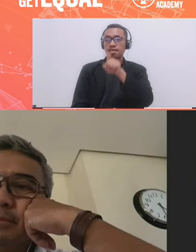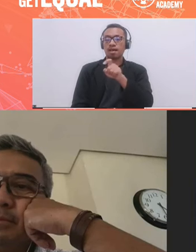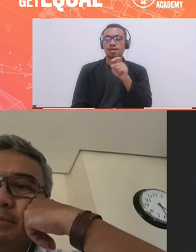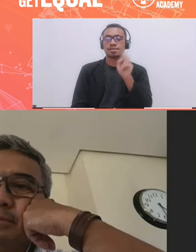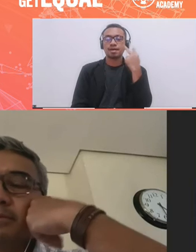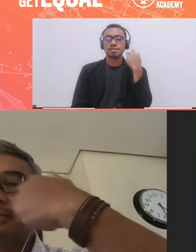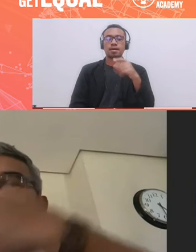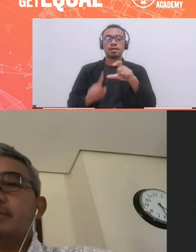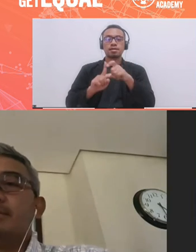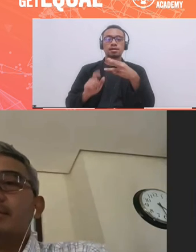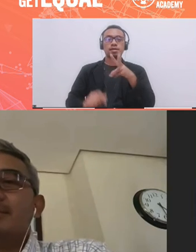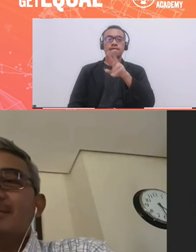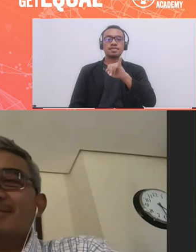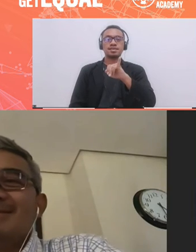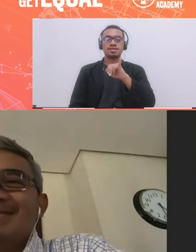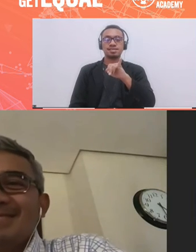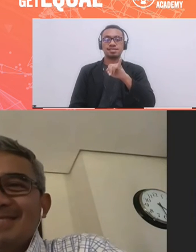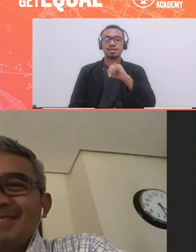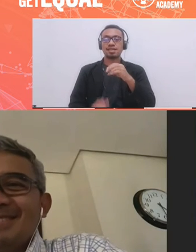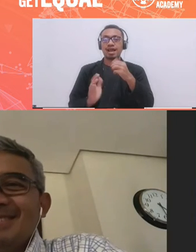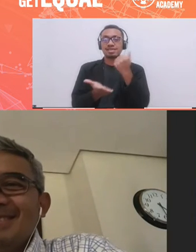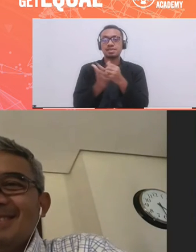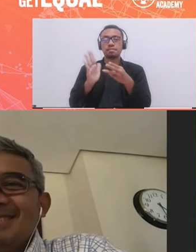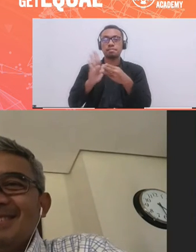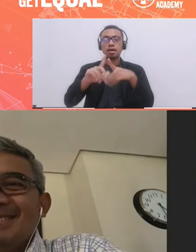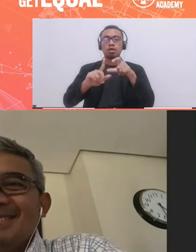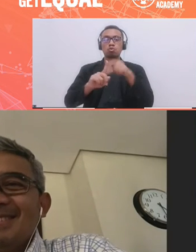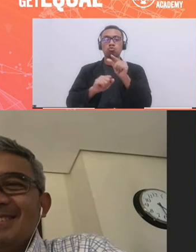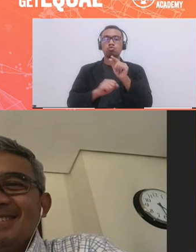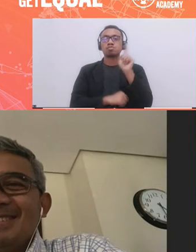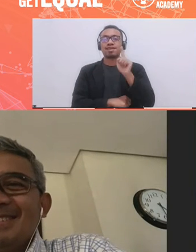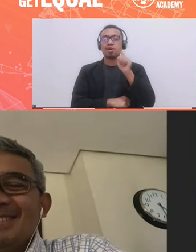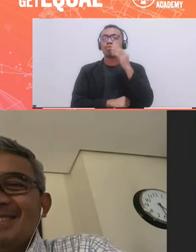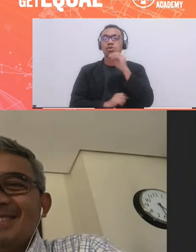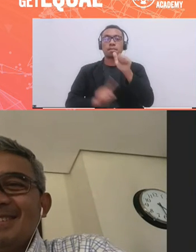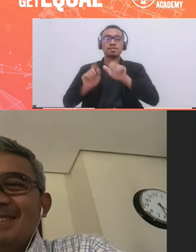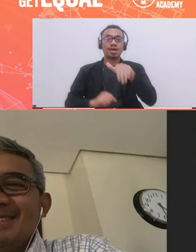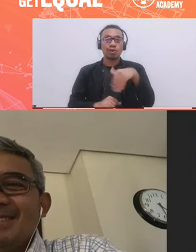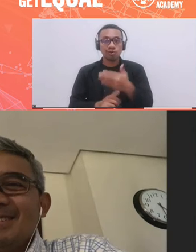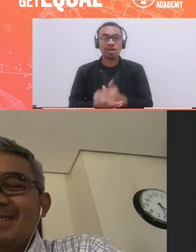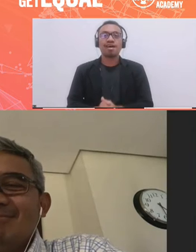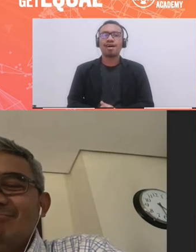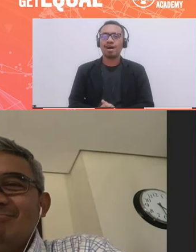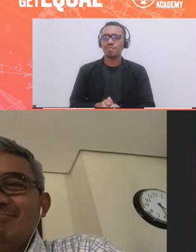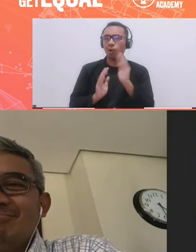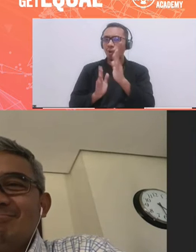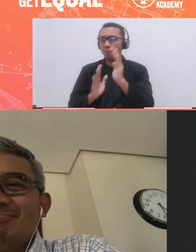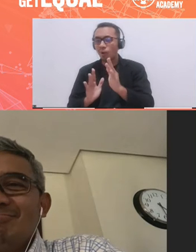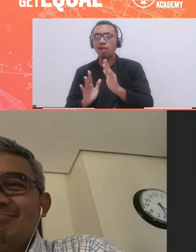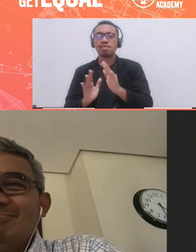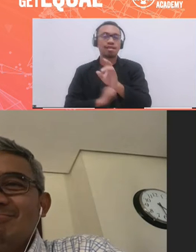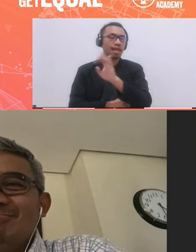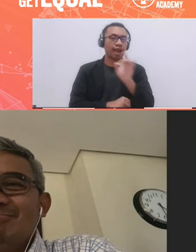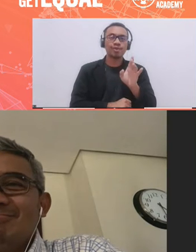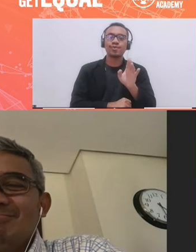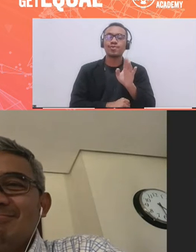Devi dari Maluku Utara, usianya baru 16 tahun. Berkenan untuk ngobrol di take over dan sebagainya. Boleh di-share dong,